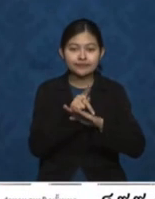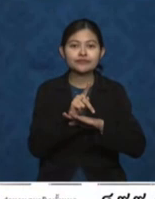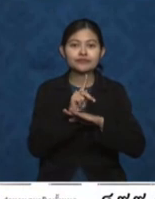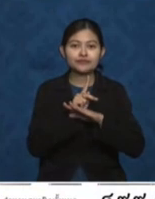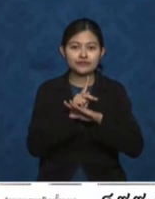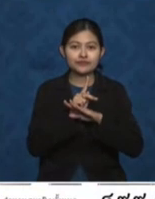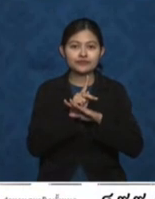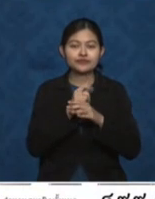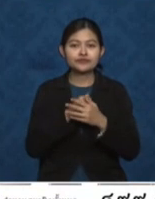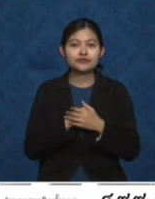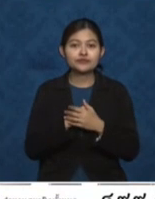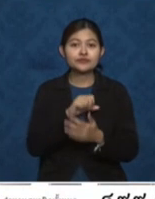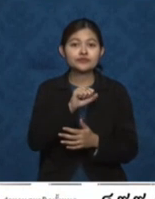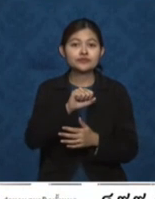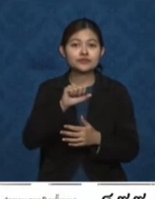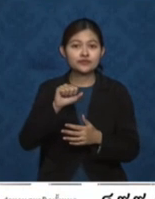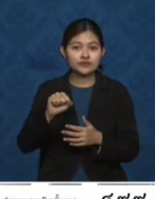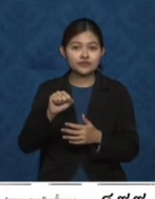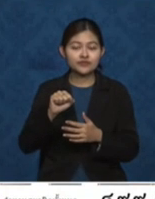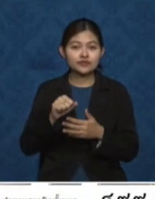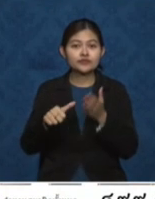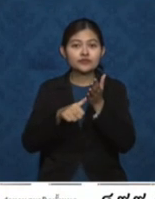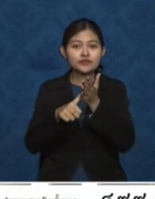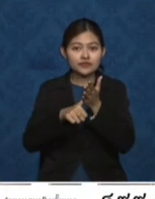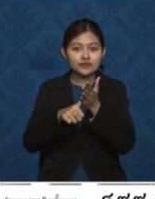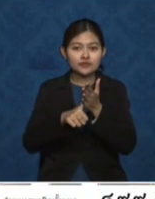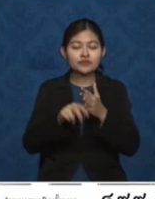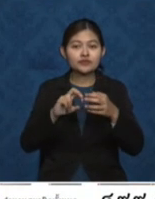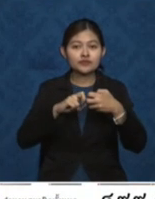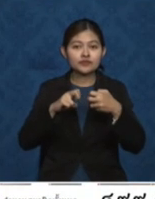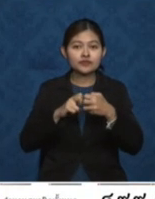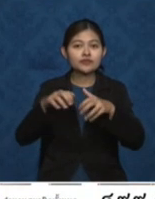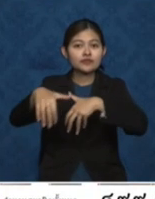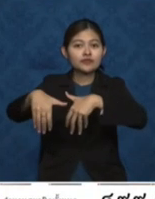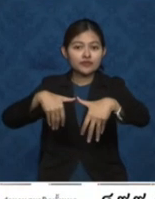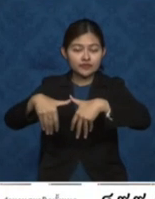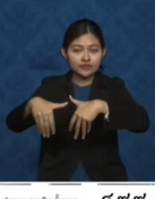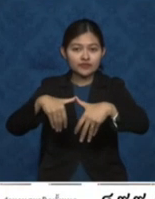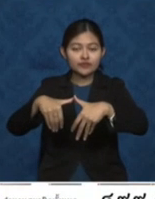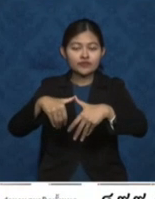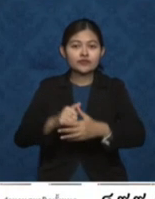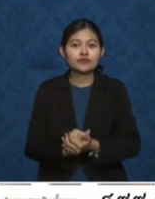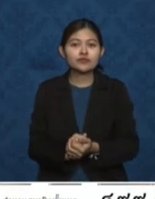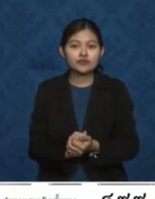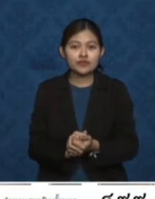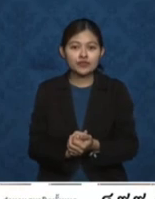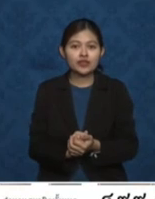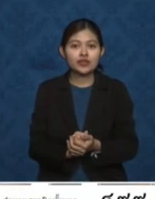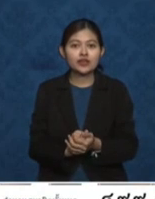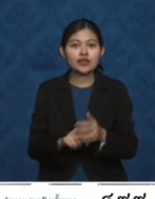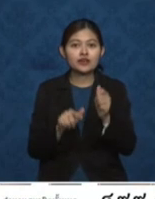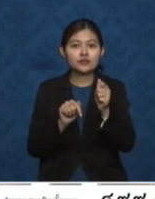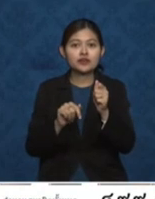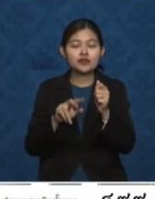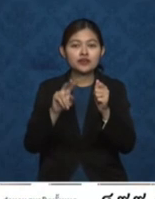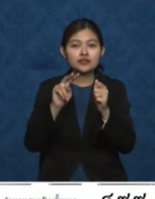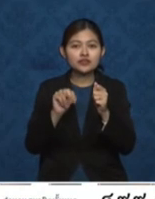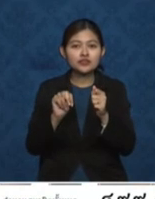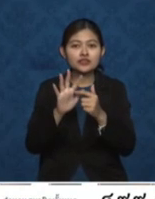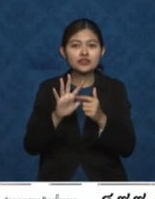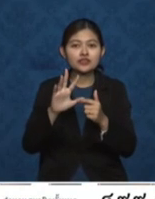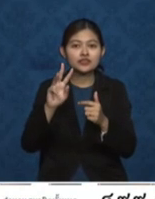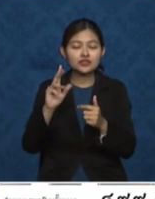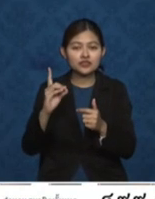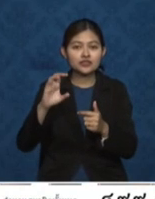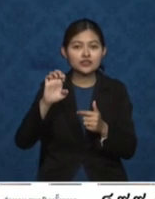ายสฤทธิ์บุตรเนียนส.ส.นักพัฒนาแก้ไขปัญหาปากท้องประชาชนอำเภอกบินบุรีอำเภอนาดีจังหวัดปราจีนบุรีเขต